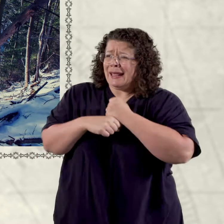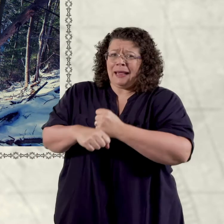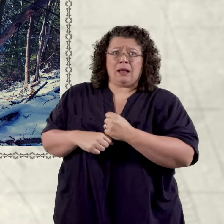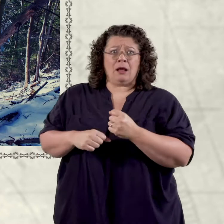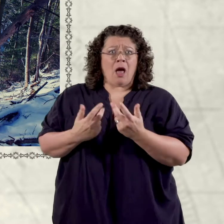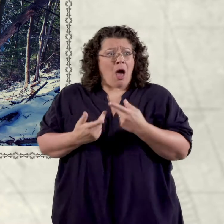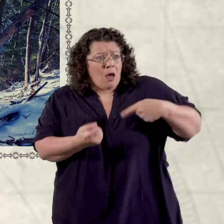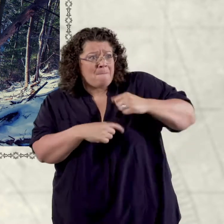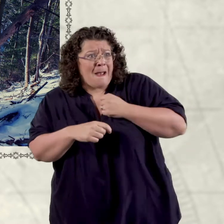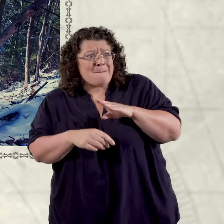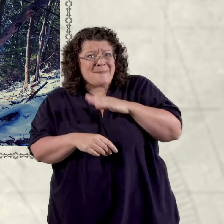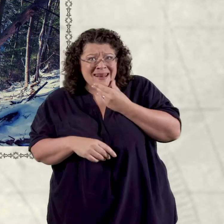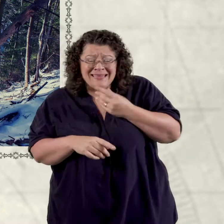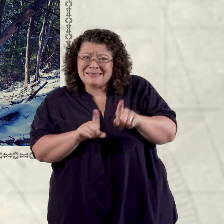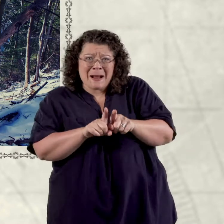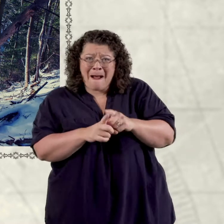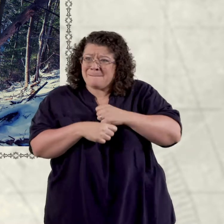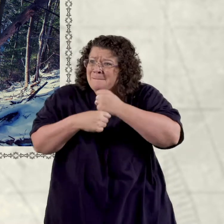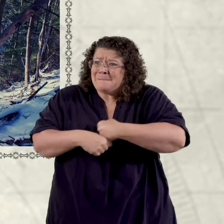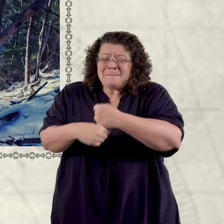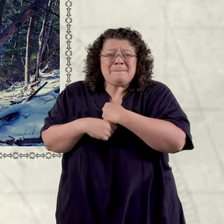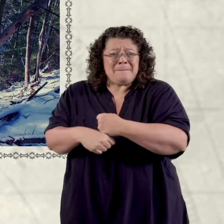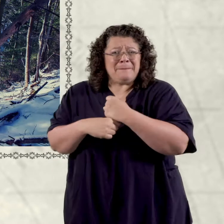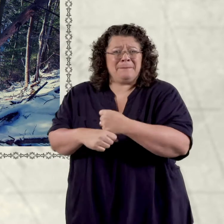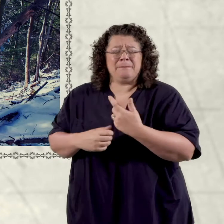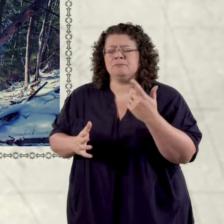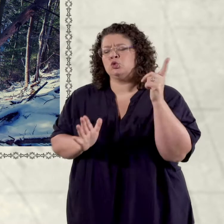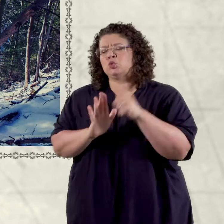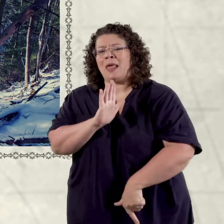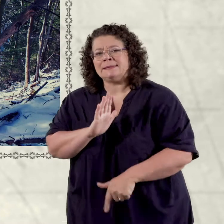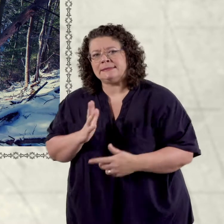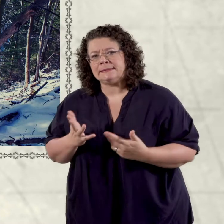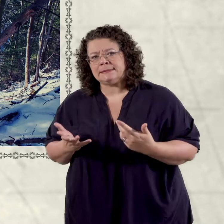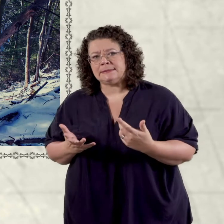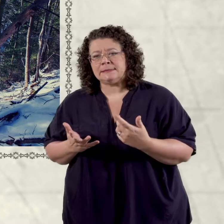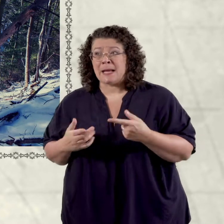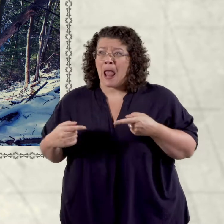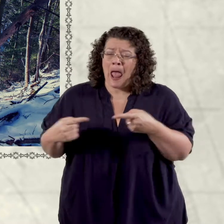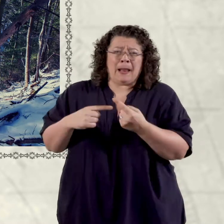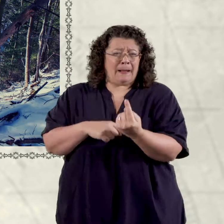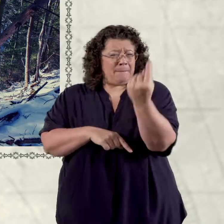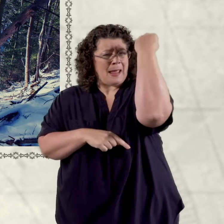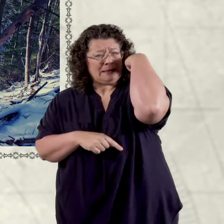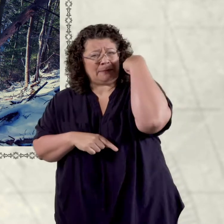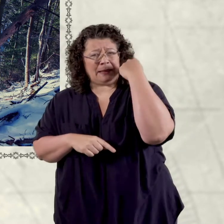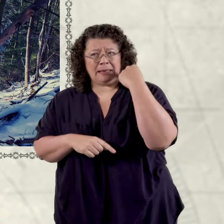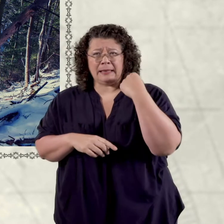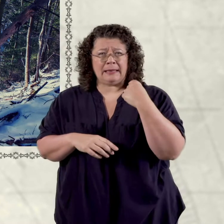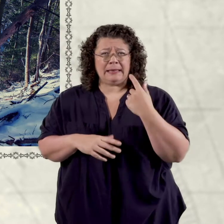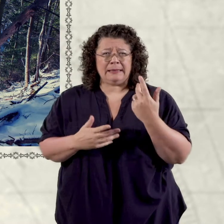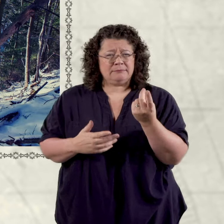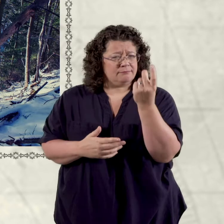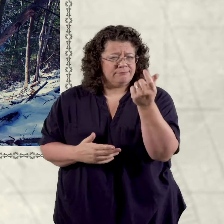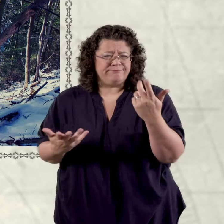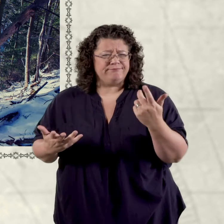hwyr. Roedd y gelynion wrth gynffon fy ngheffyl mewn dim o dro. Brwydrais, gan ladd un ar